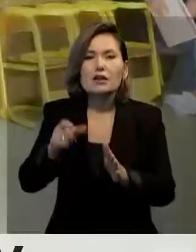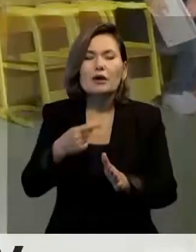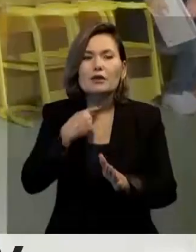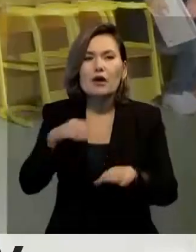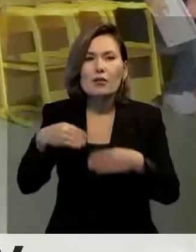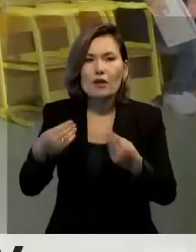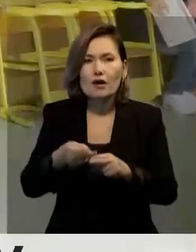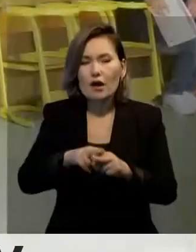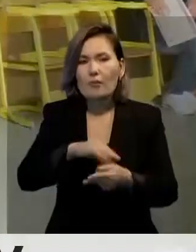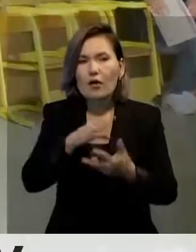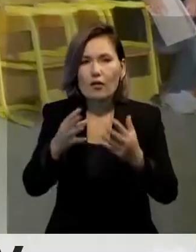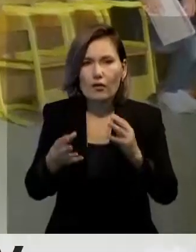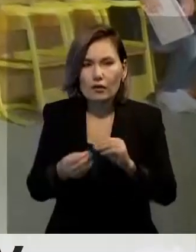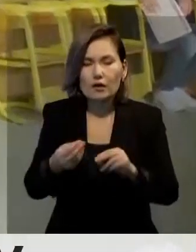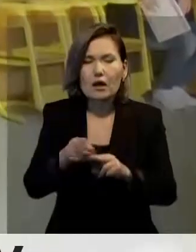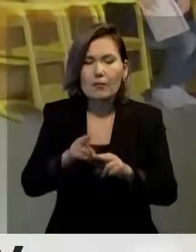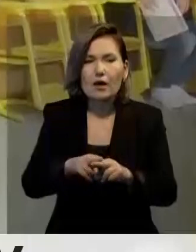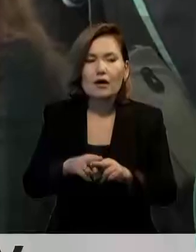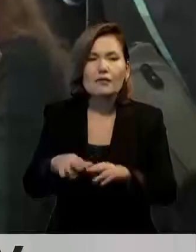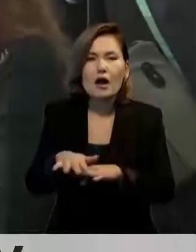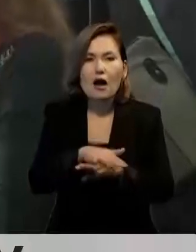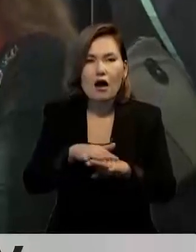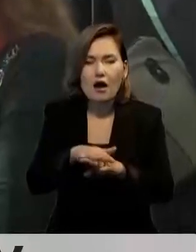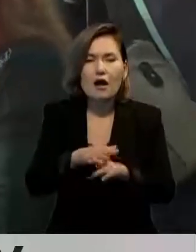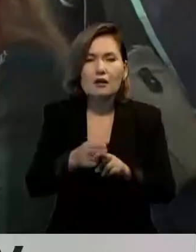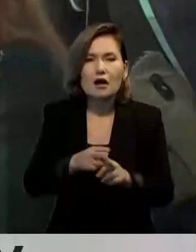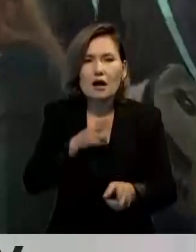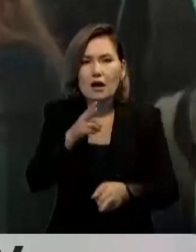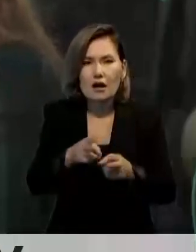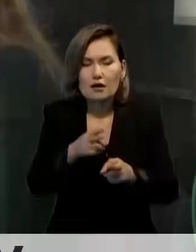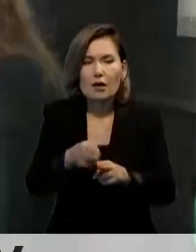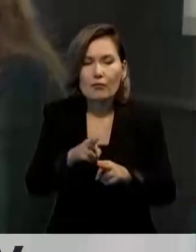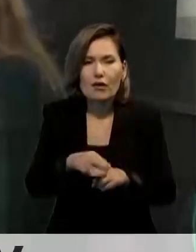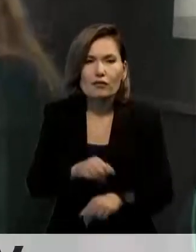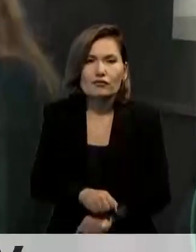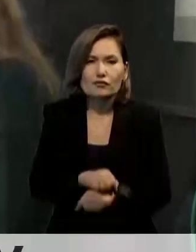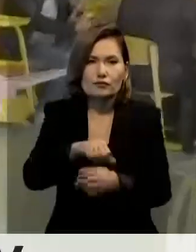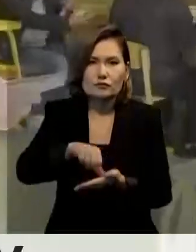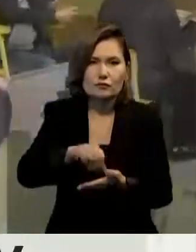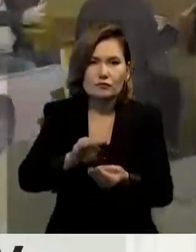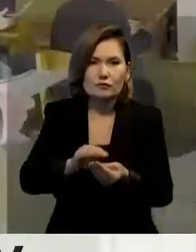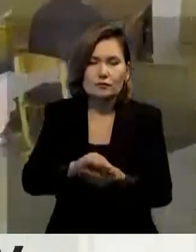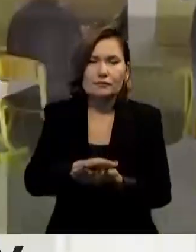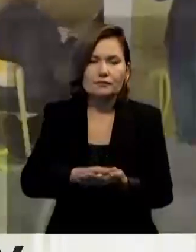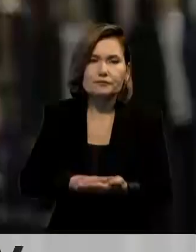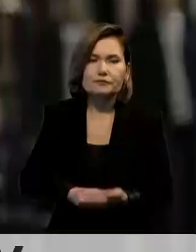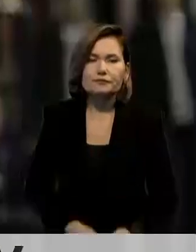қорытындысына көптің көңілі толмайтын секілді. Жұрт сайлаудан ештеңе өзгермейді дегенді алға тартады.